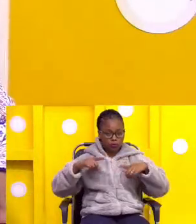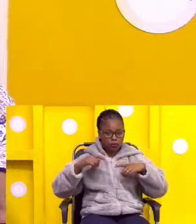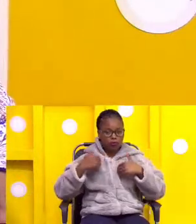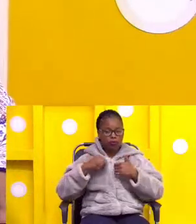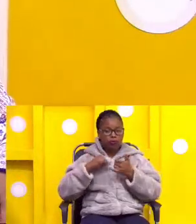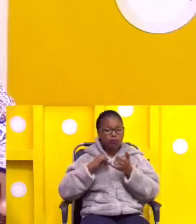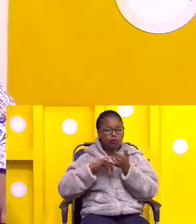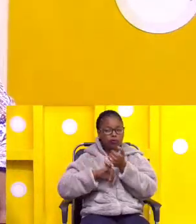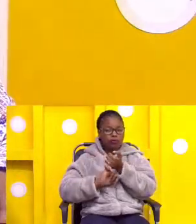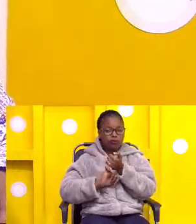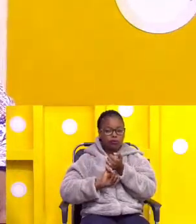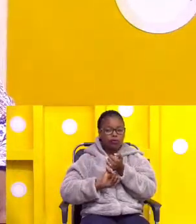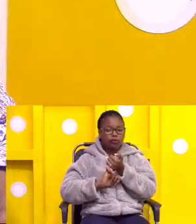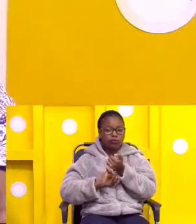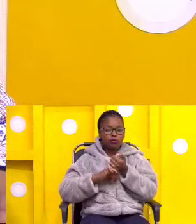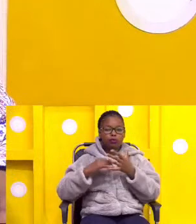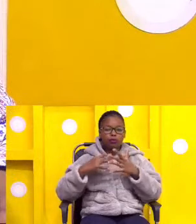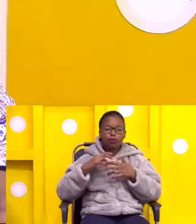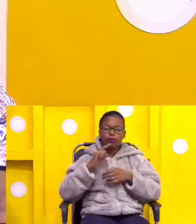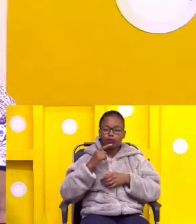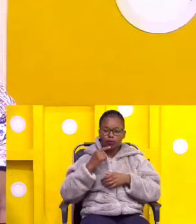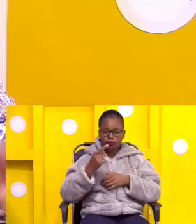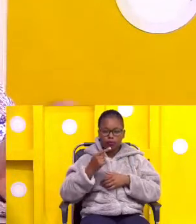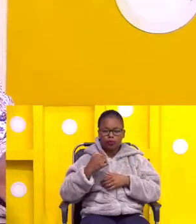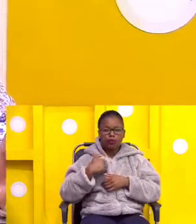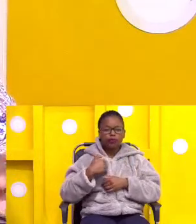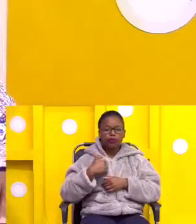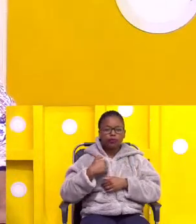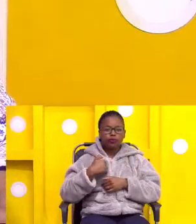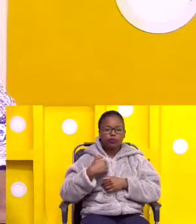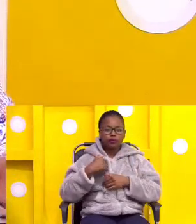wake, nĩcio ciugaga Mwathani arogoca. Arĩa